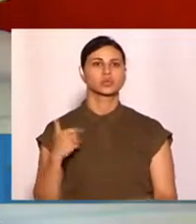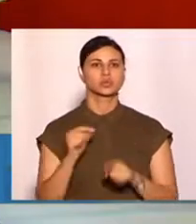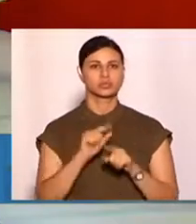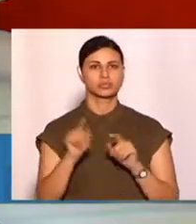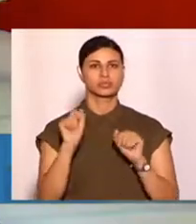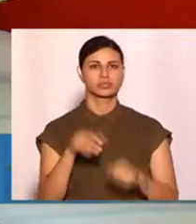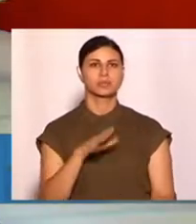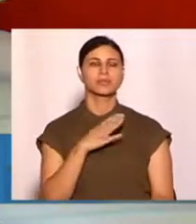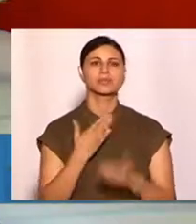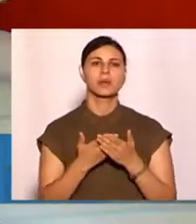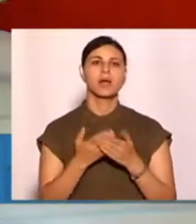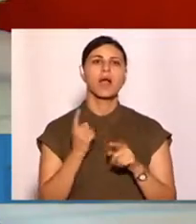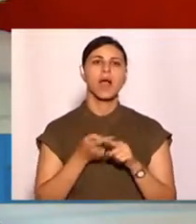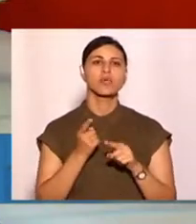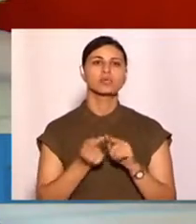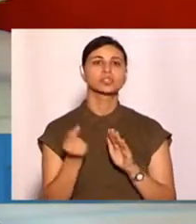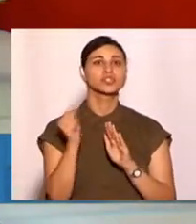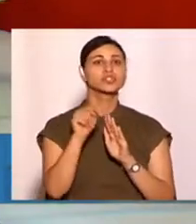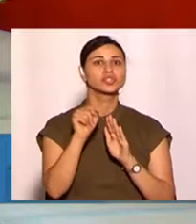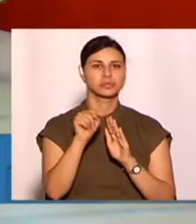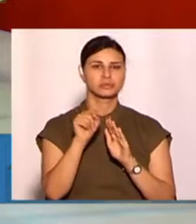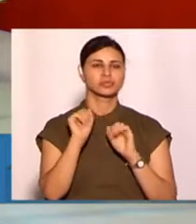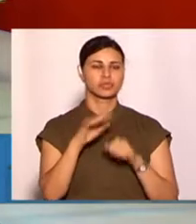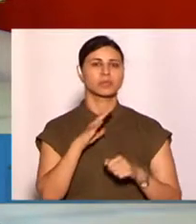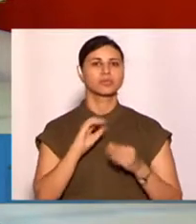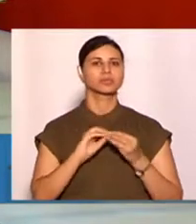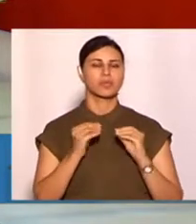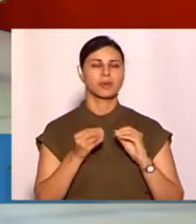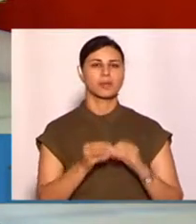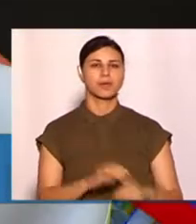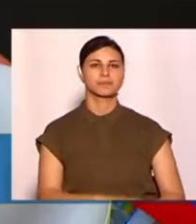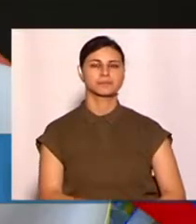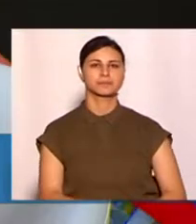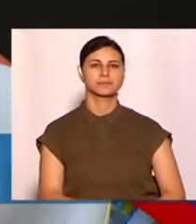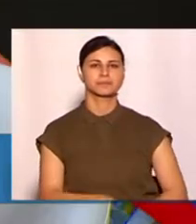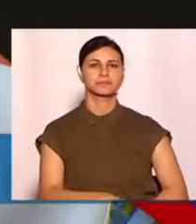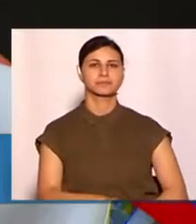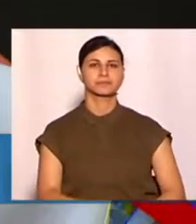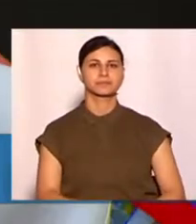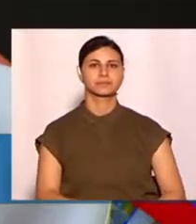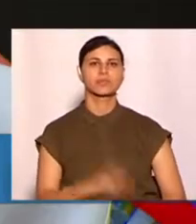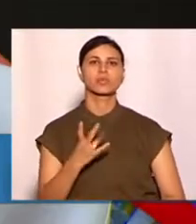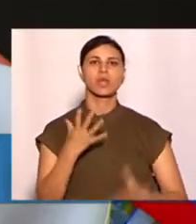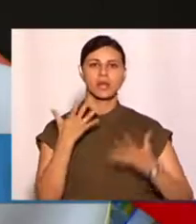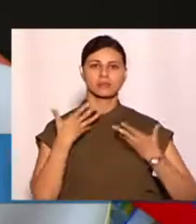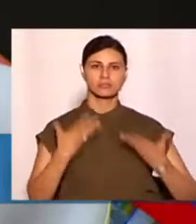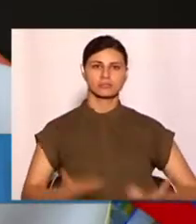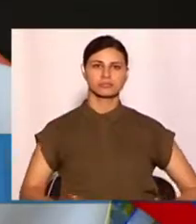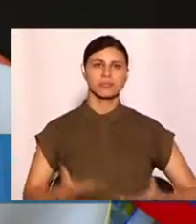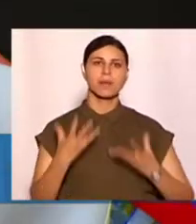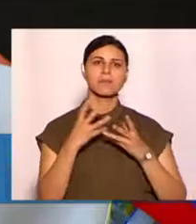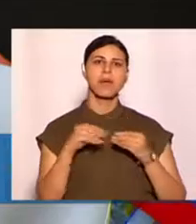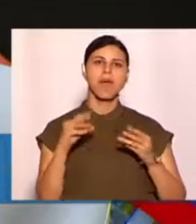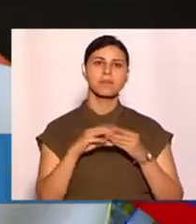ალუმინის მაგალითად. დიახ, იმ გვერდით ეფექტებს ბევრად უფრო გააღრმავებს. ჩაიცვით ბამბა ან